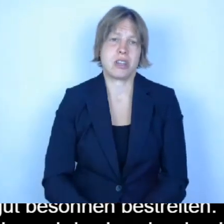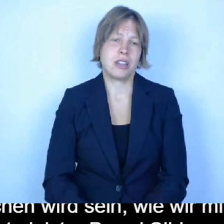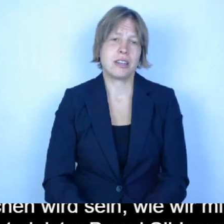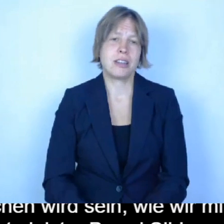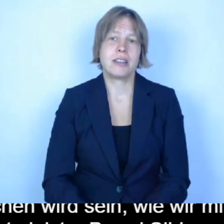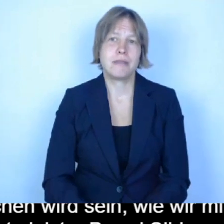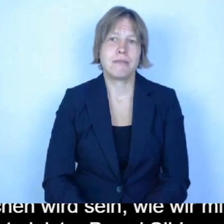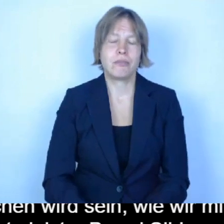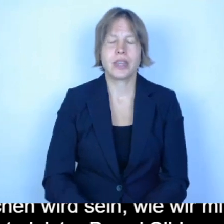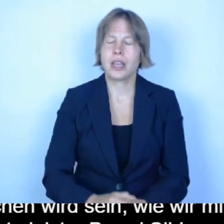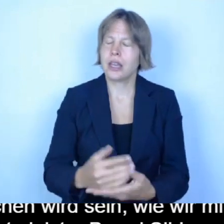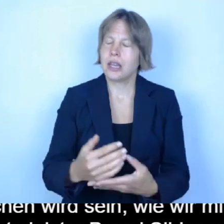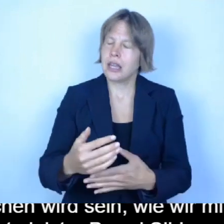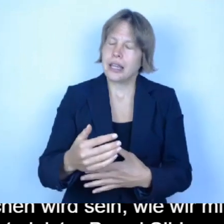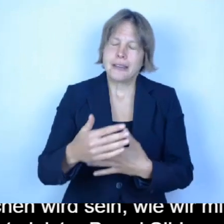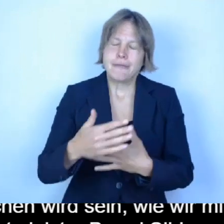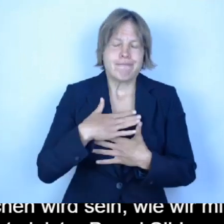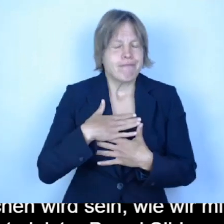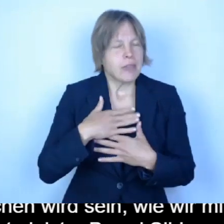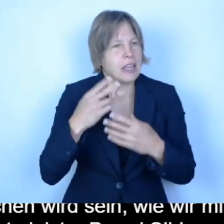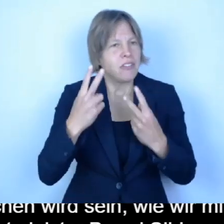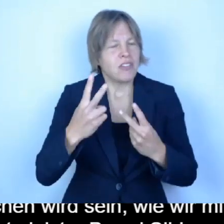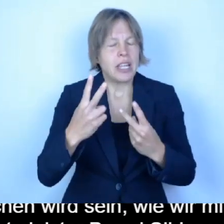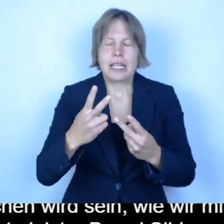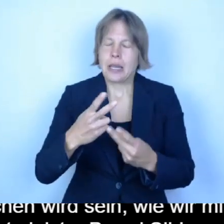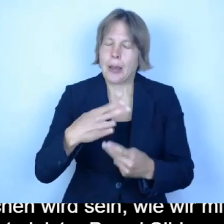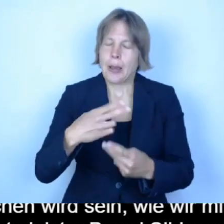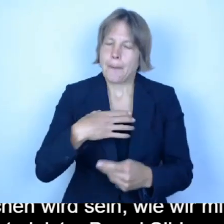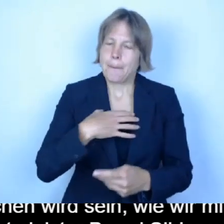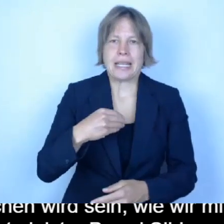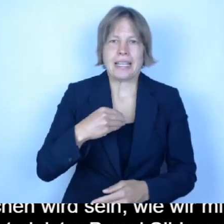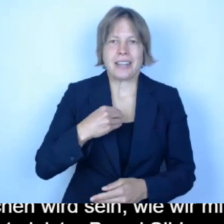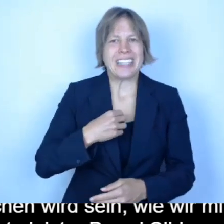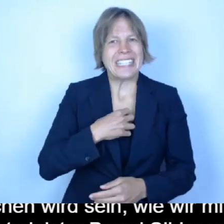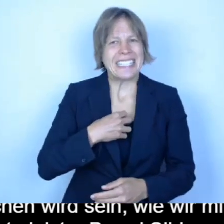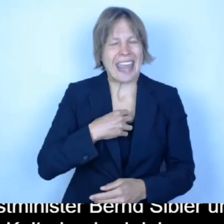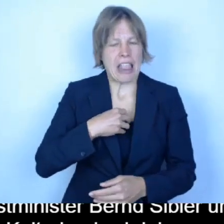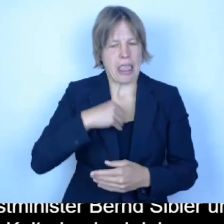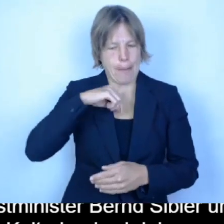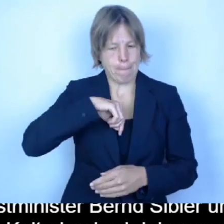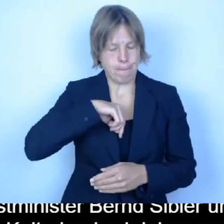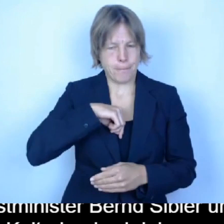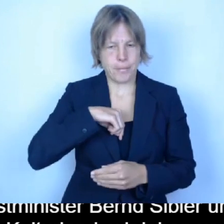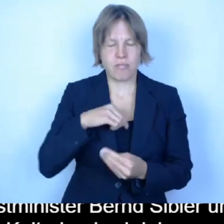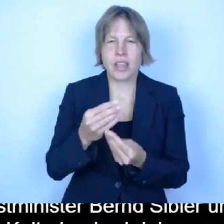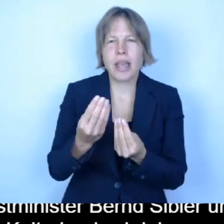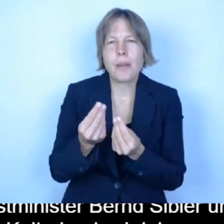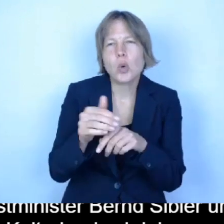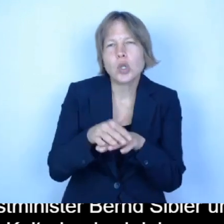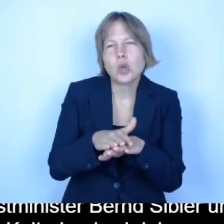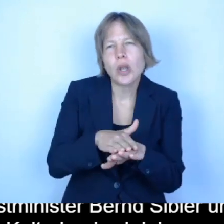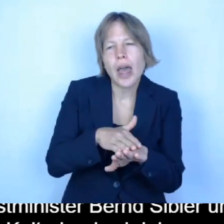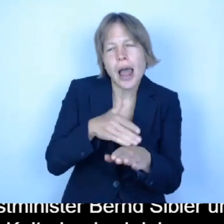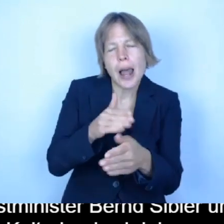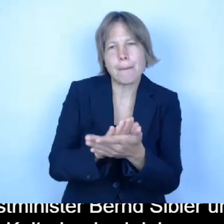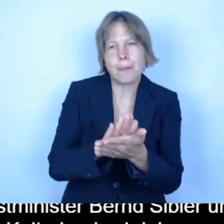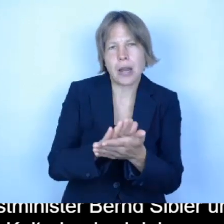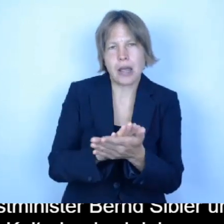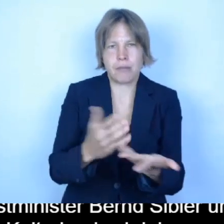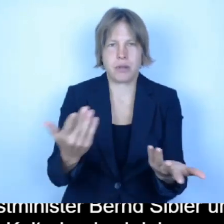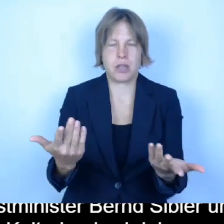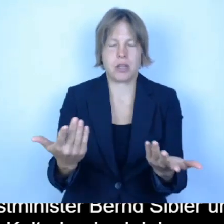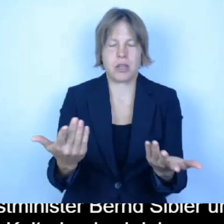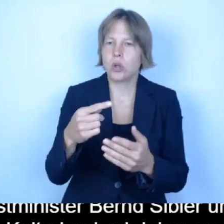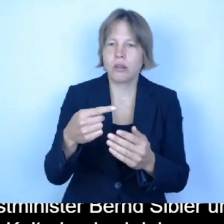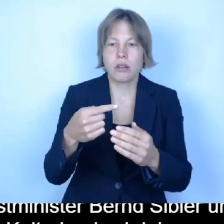zu erhalten. Und da trägt die Kultur und die Kulturschaffenden einen enormen Beitrag in unserem Land dazu bei. Wir brauchen sie übrigens gerade in